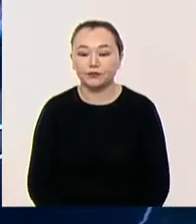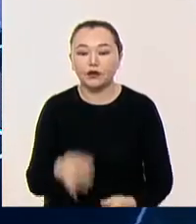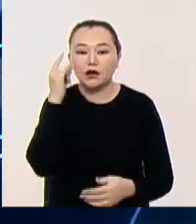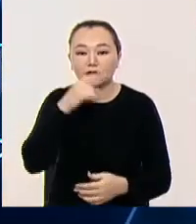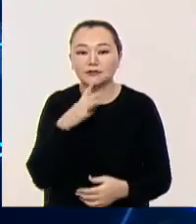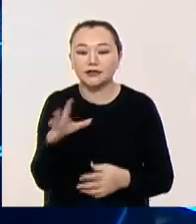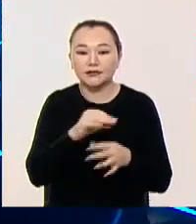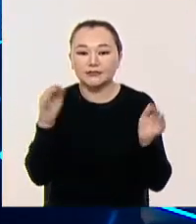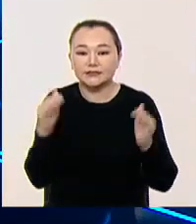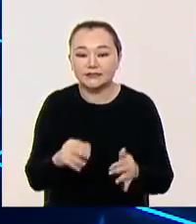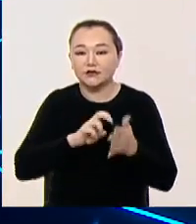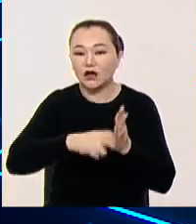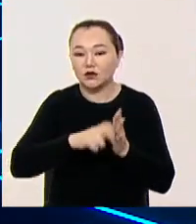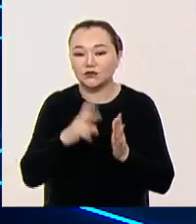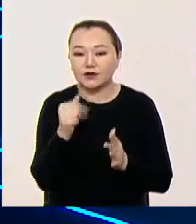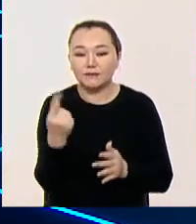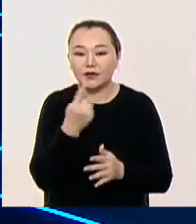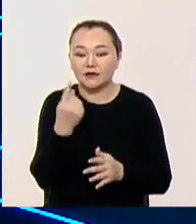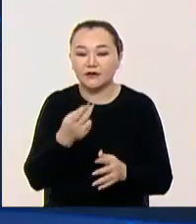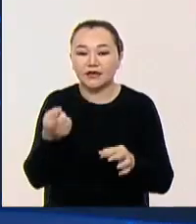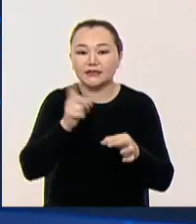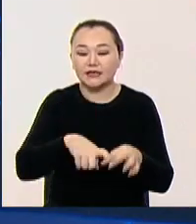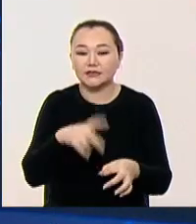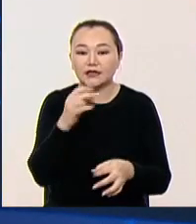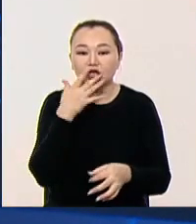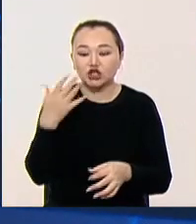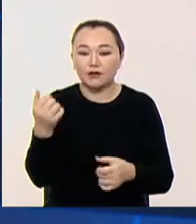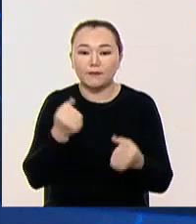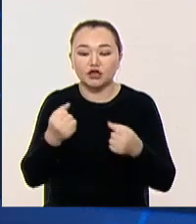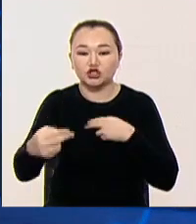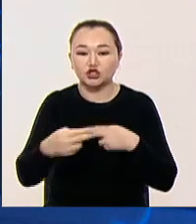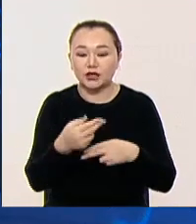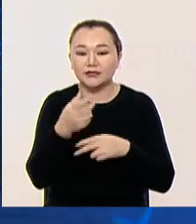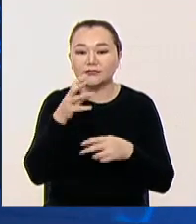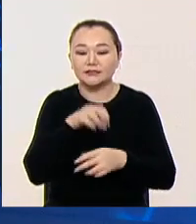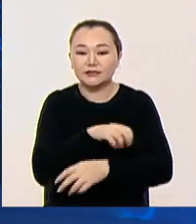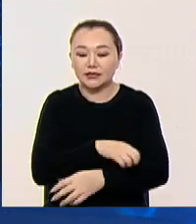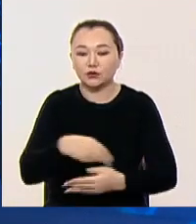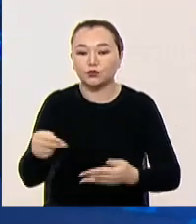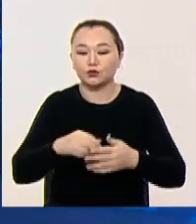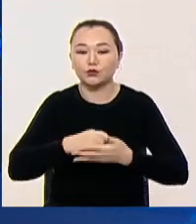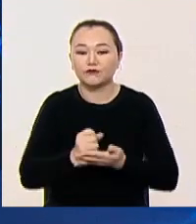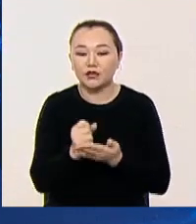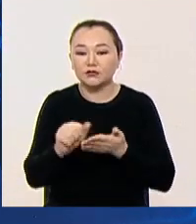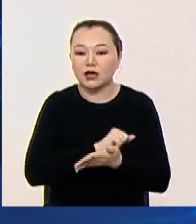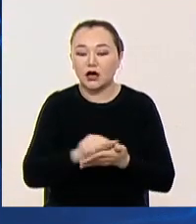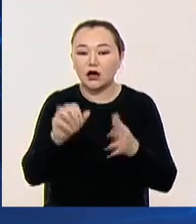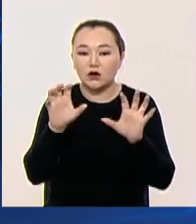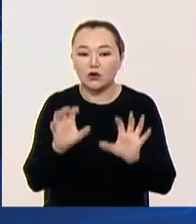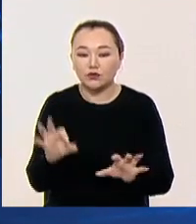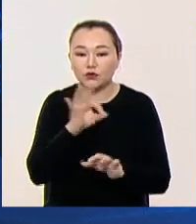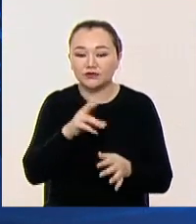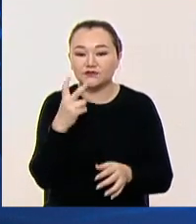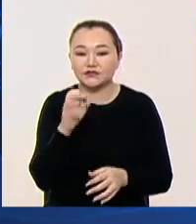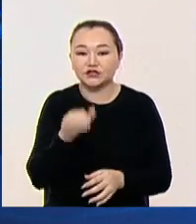в Казахстане снизили налог на первичную регистрацию иностранных автомобилей сенаторы утвердили законопроект и ставку в 200